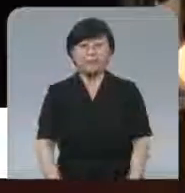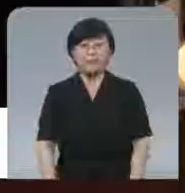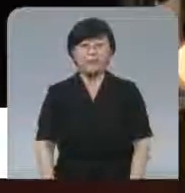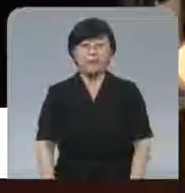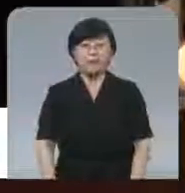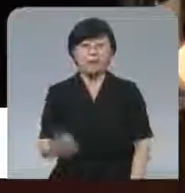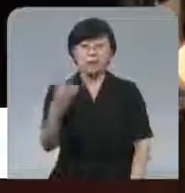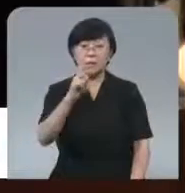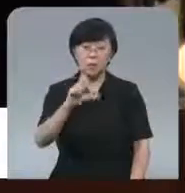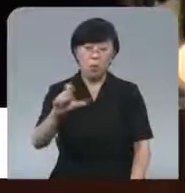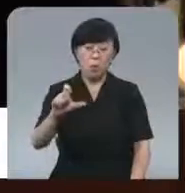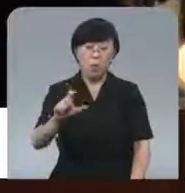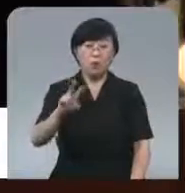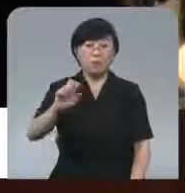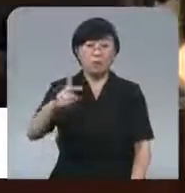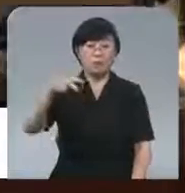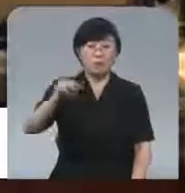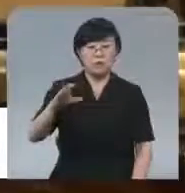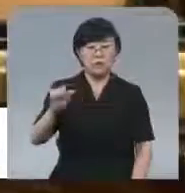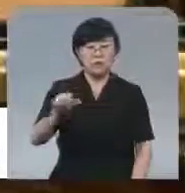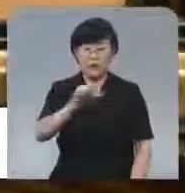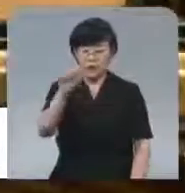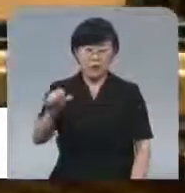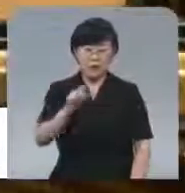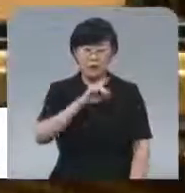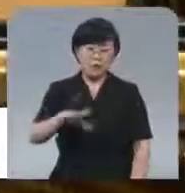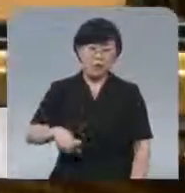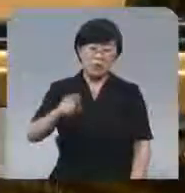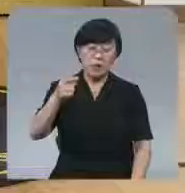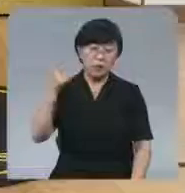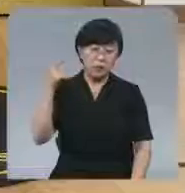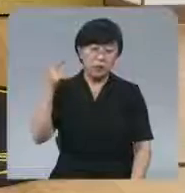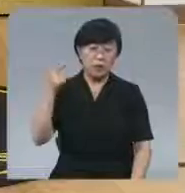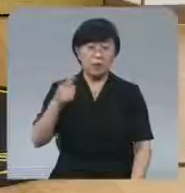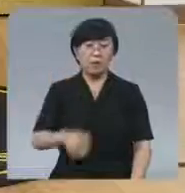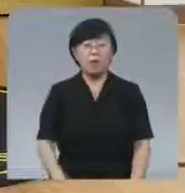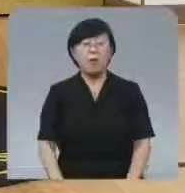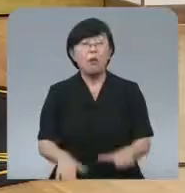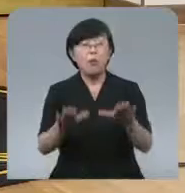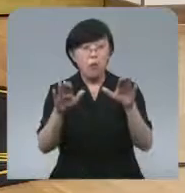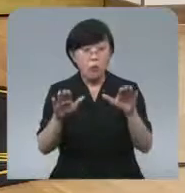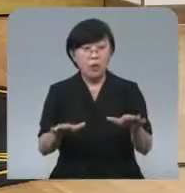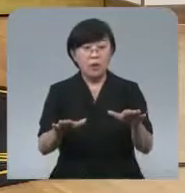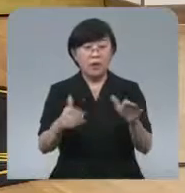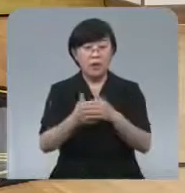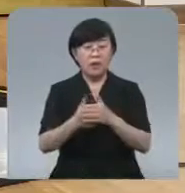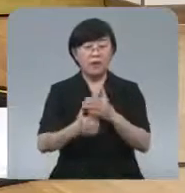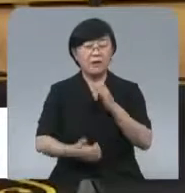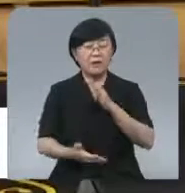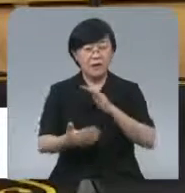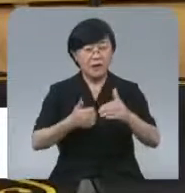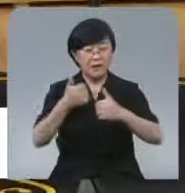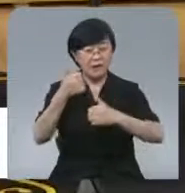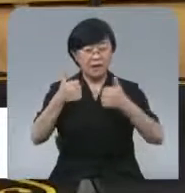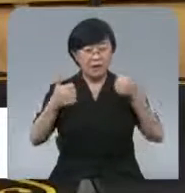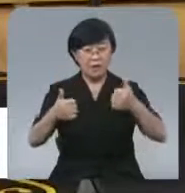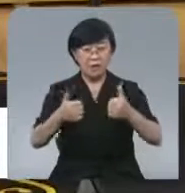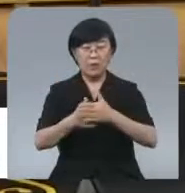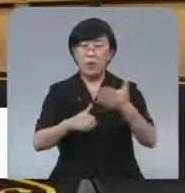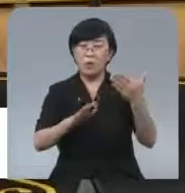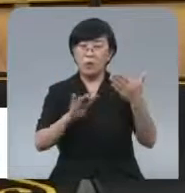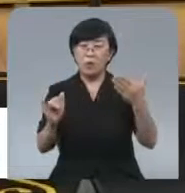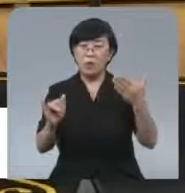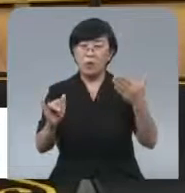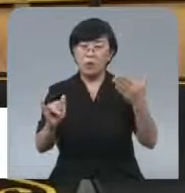музыки пообещав отдать ей всю жизнь и все силы международный конкурс пианистов имени и